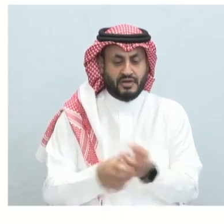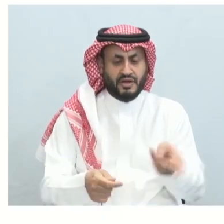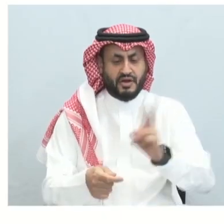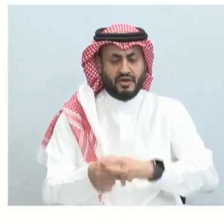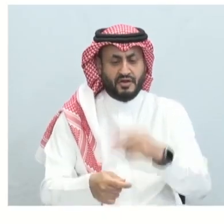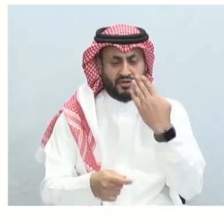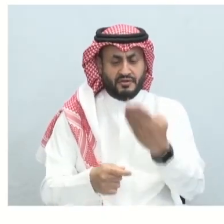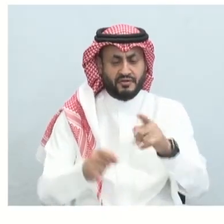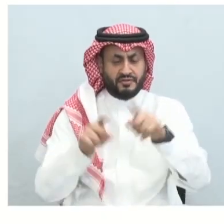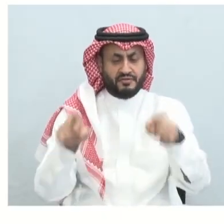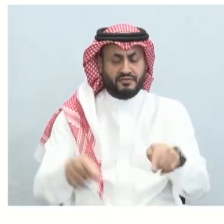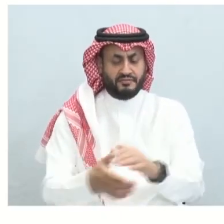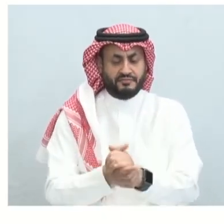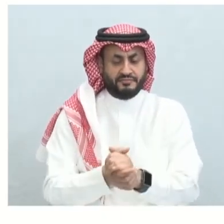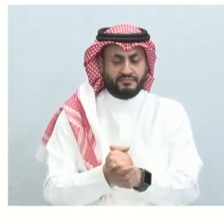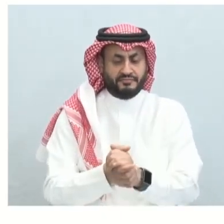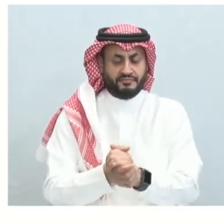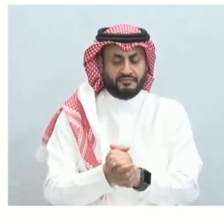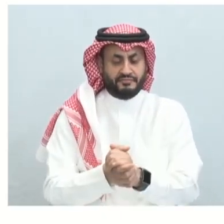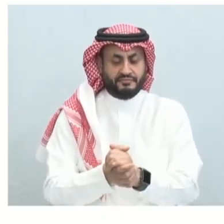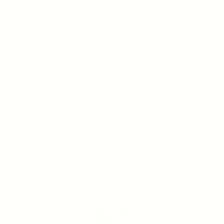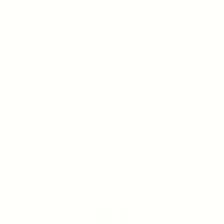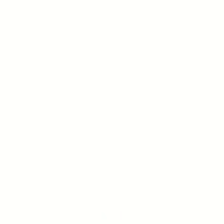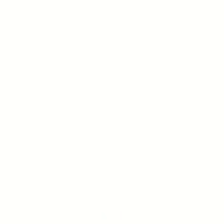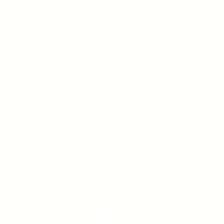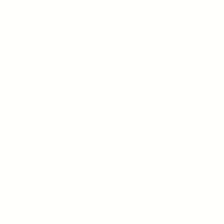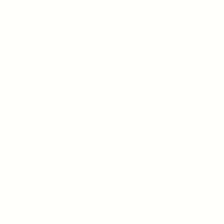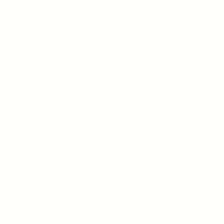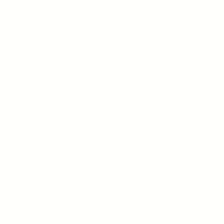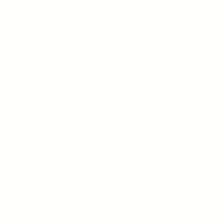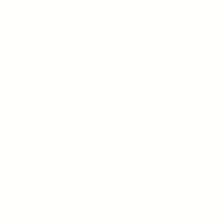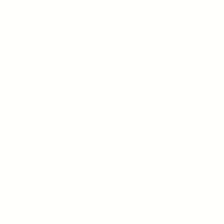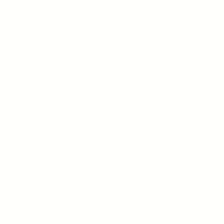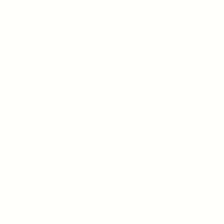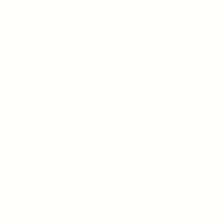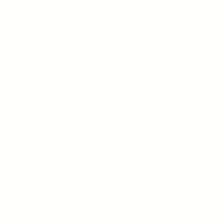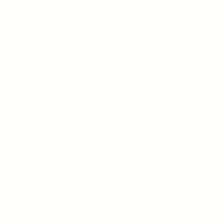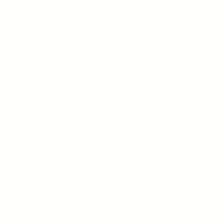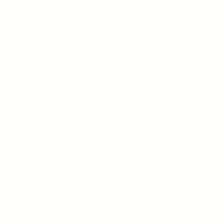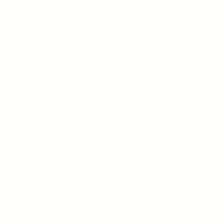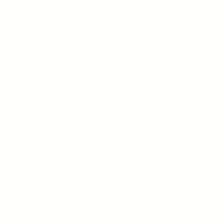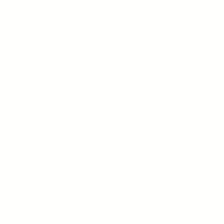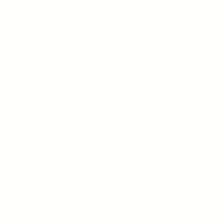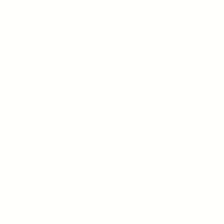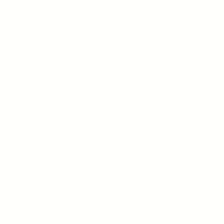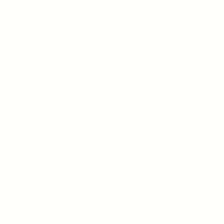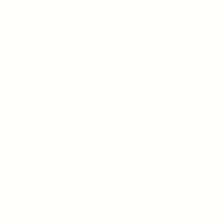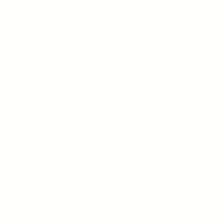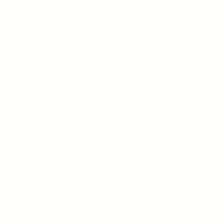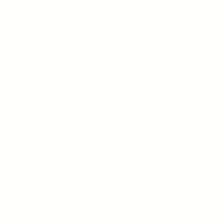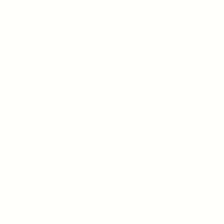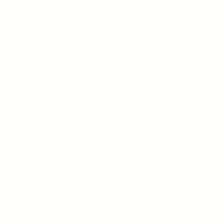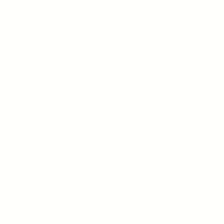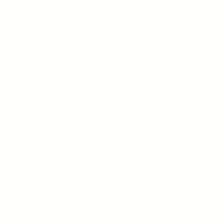مقطع مره اخرى ونعلق عليه بسم الله الرحمن الرحيم التقييم الاول في